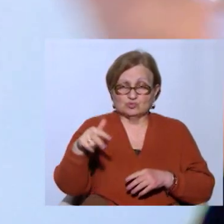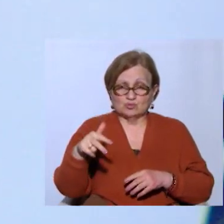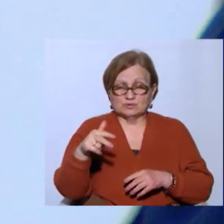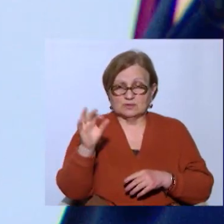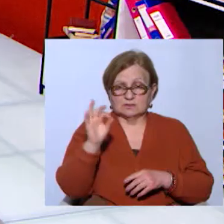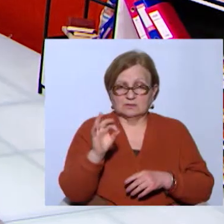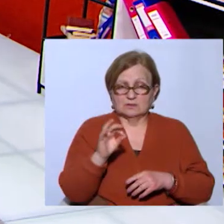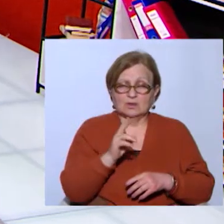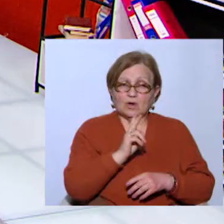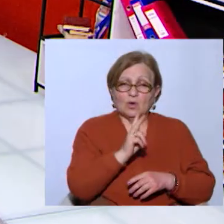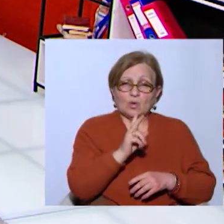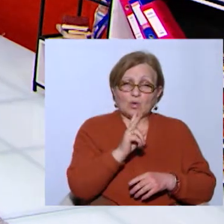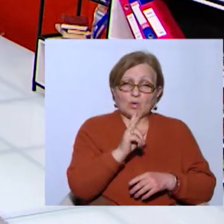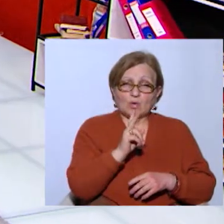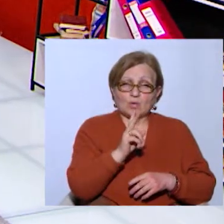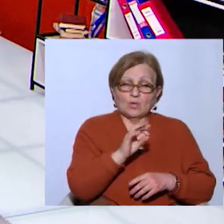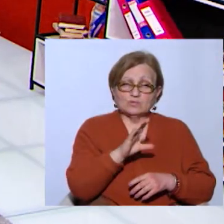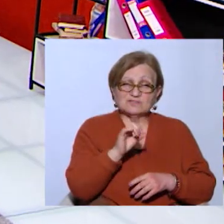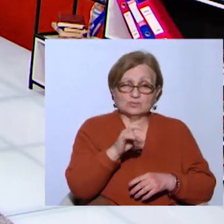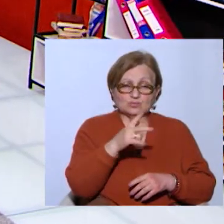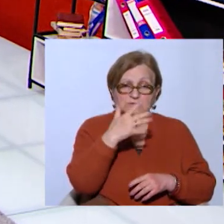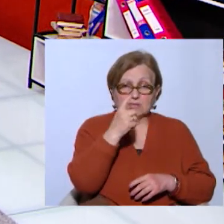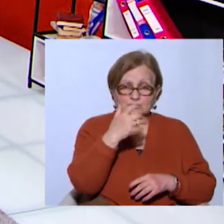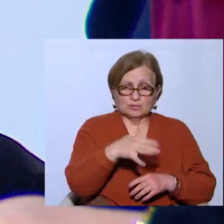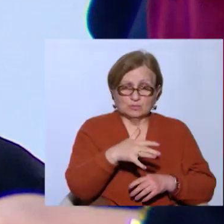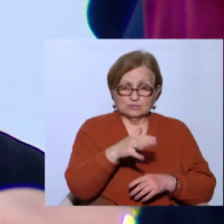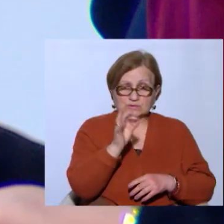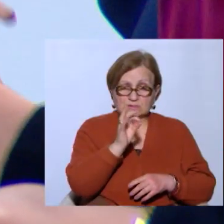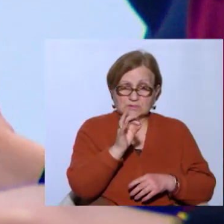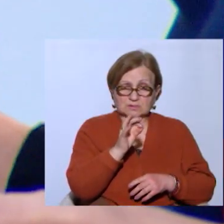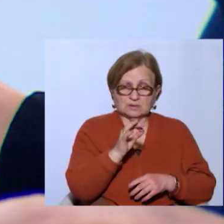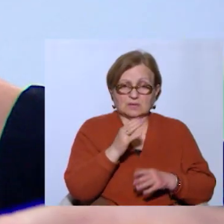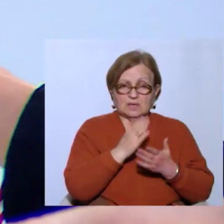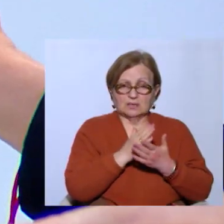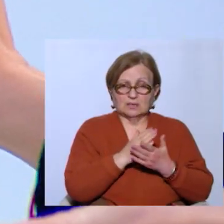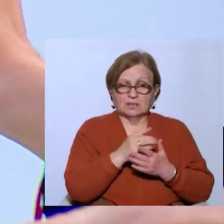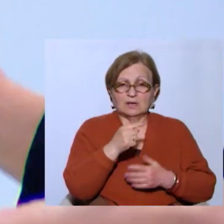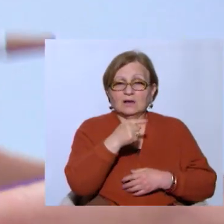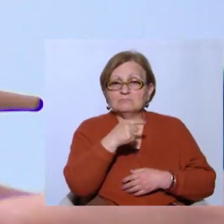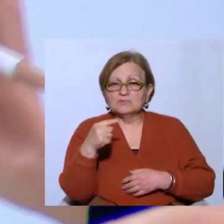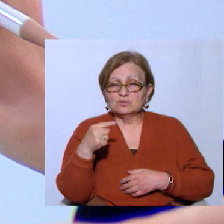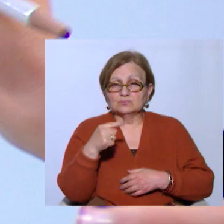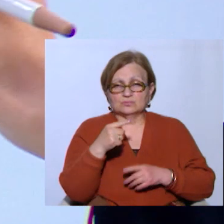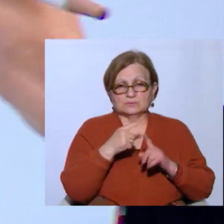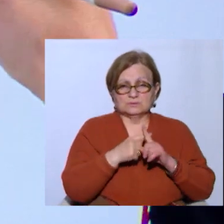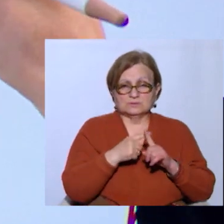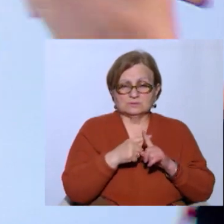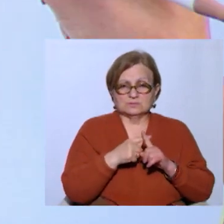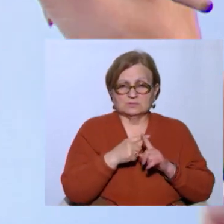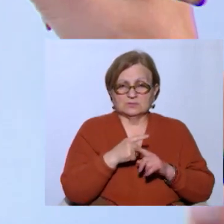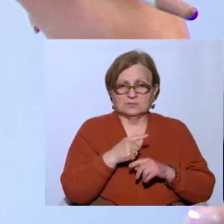გრადუსი და კოსინუსი 150 გრადუსი არის მინუს X-ი. ანუ